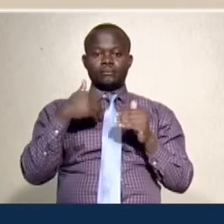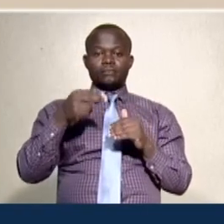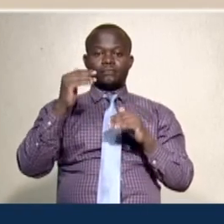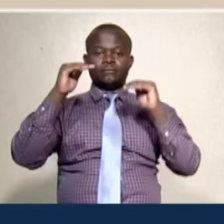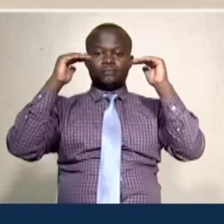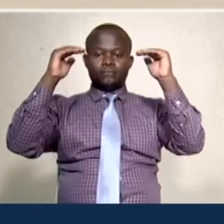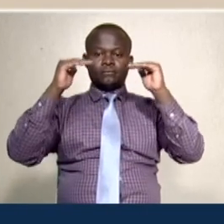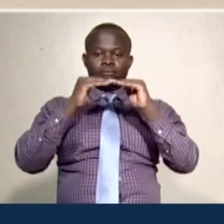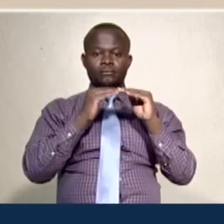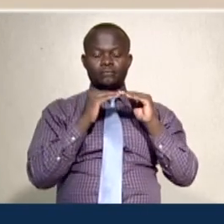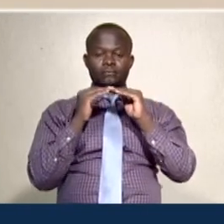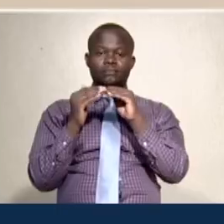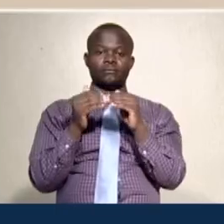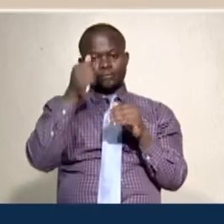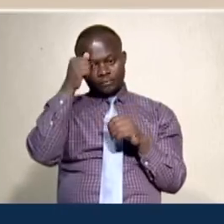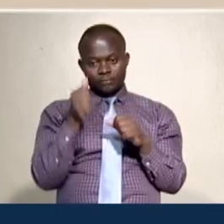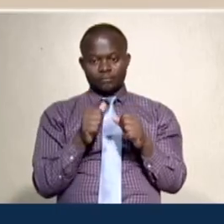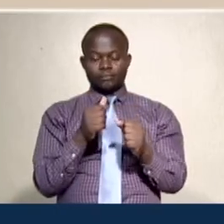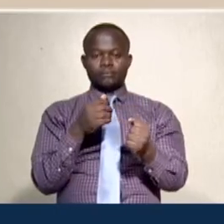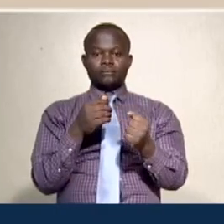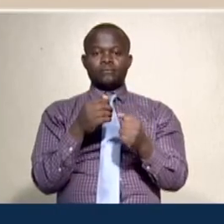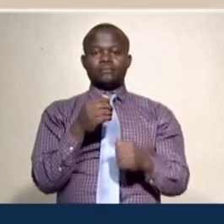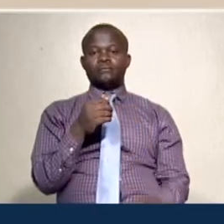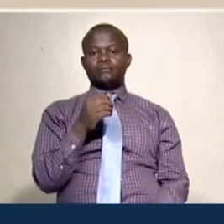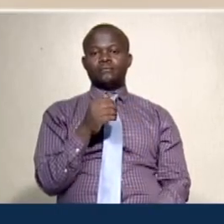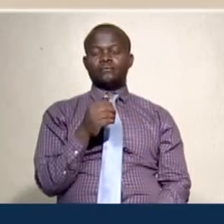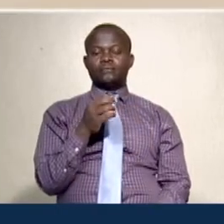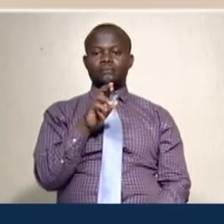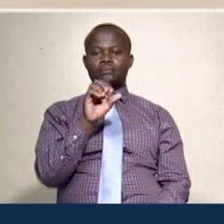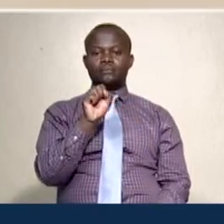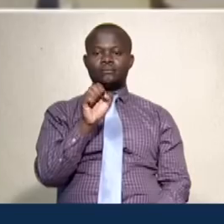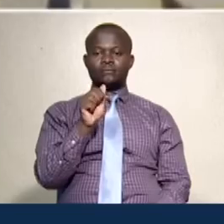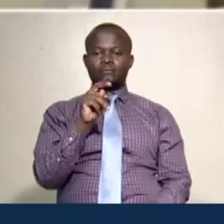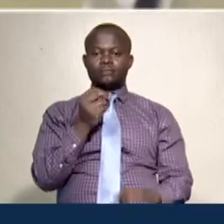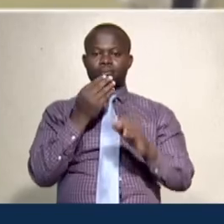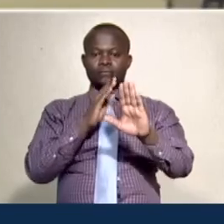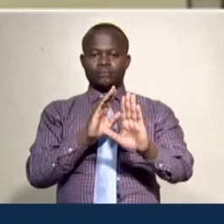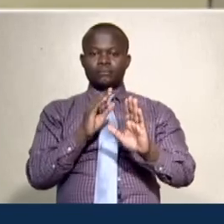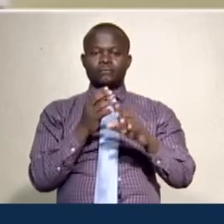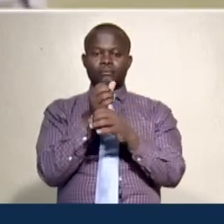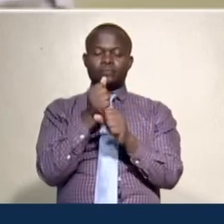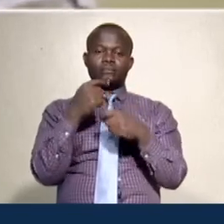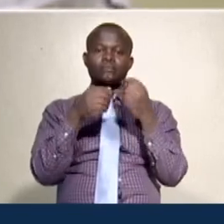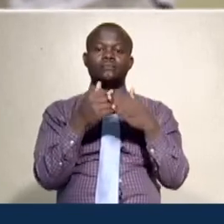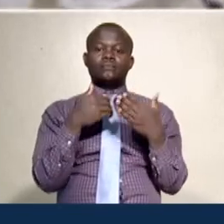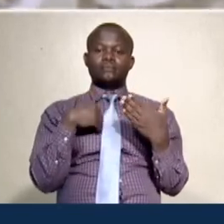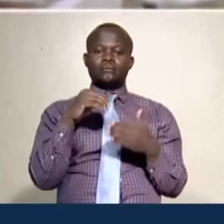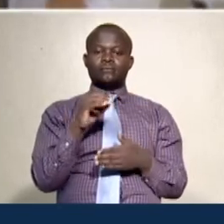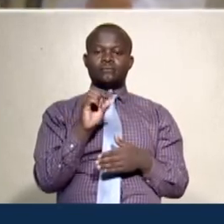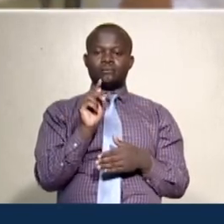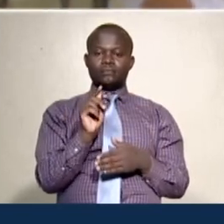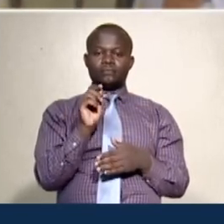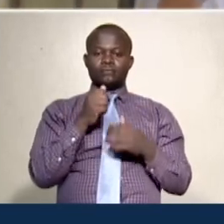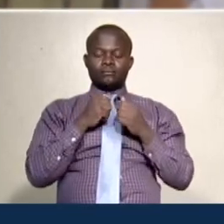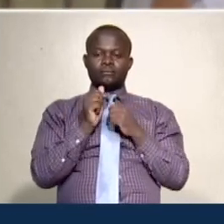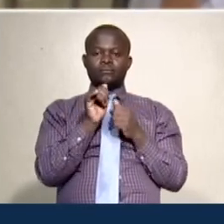hejuru bafite academy ikomeye ya Russian Traditional Karate Federation twifuza gukomezanya kubana haba muri GK Rwanda na